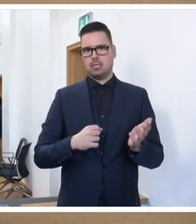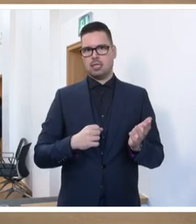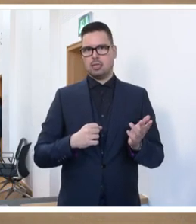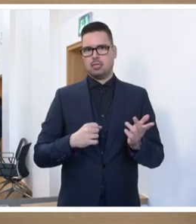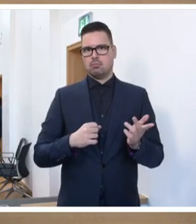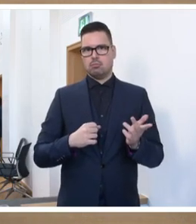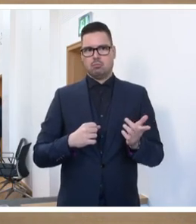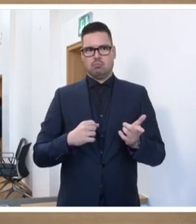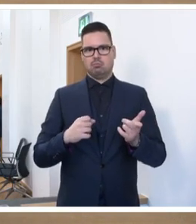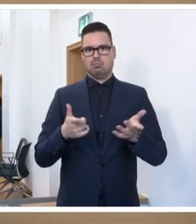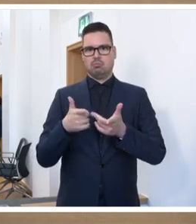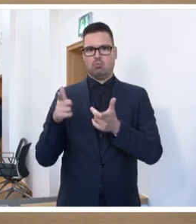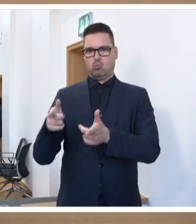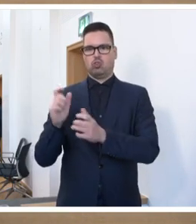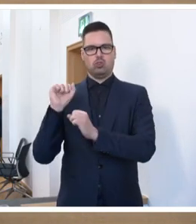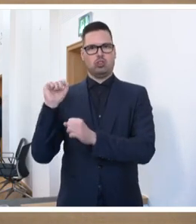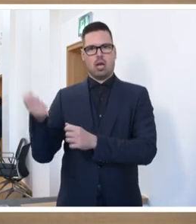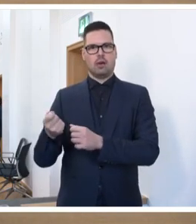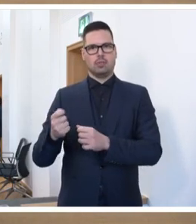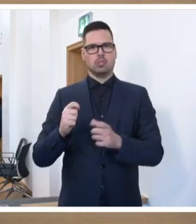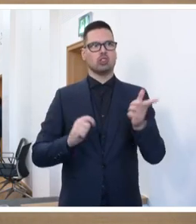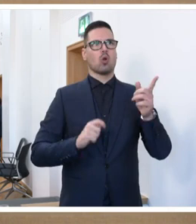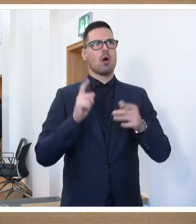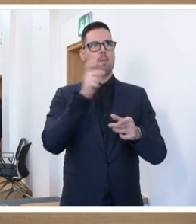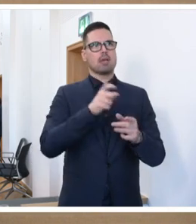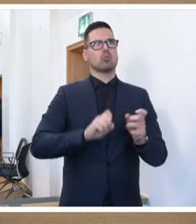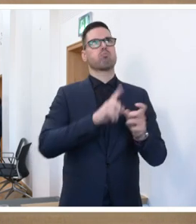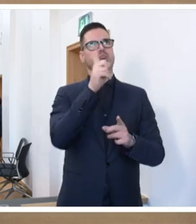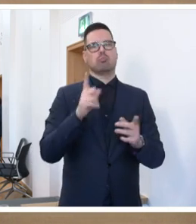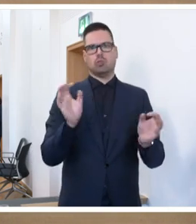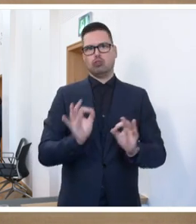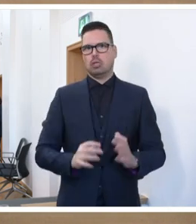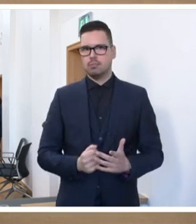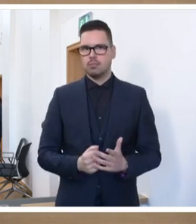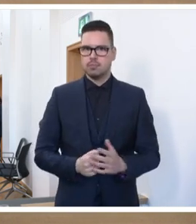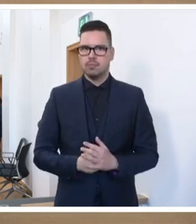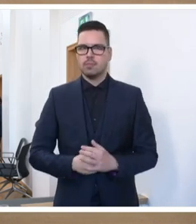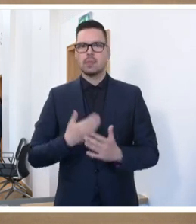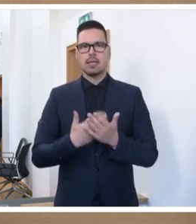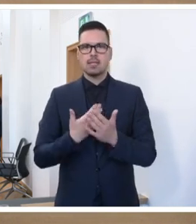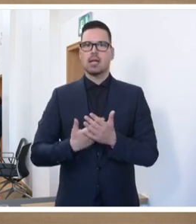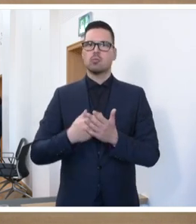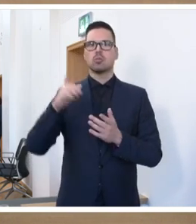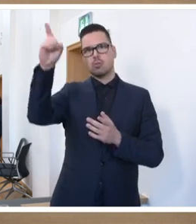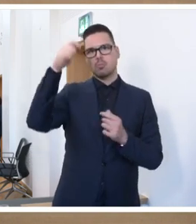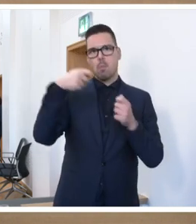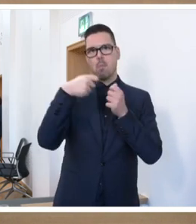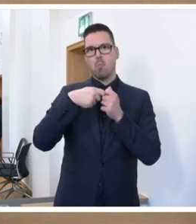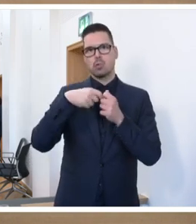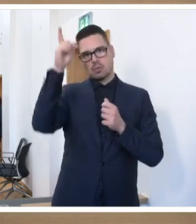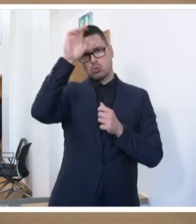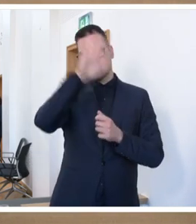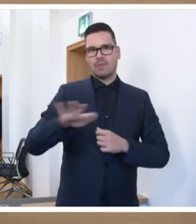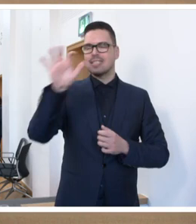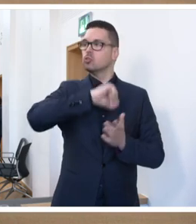abgeschreckt. Es ist richtig zu analysieren, wer hinter den Krawallen der Silvesternacht steckt. Und wir sollten ein bundesweites Lagebild sehr schnell